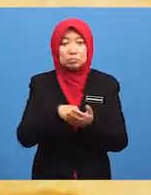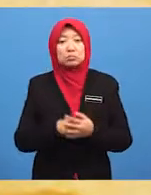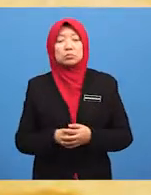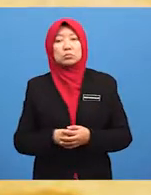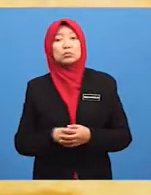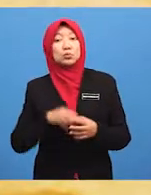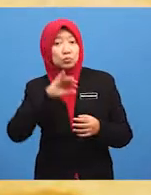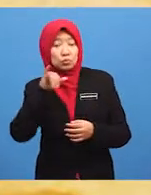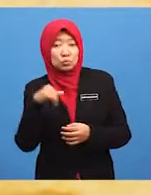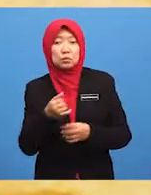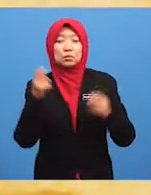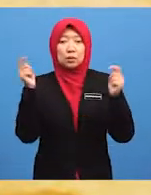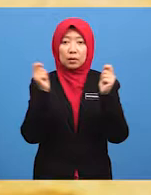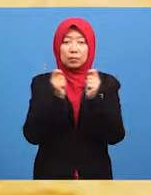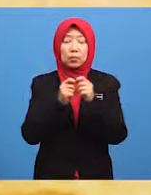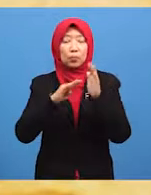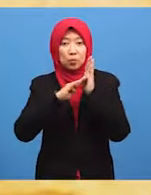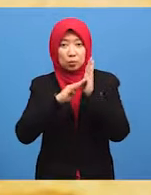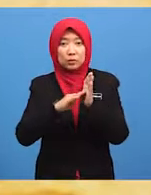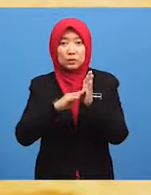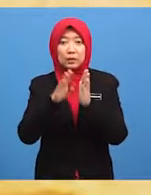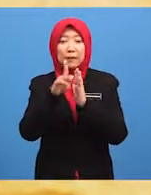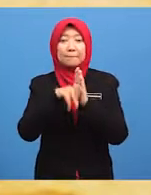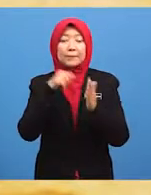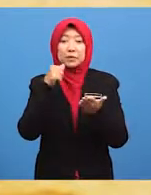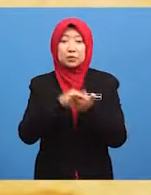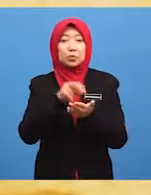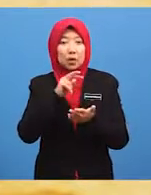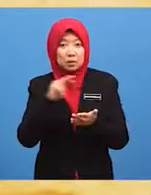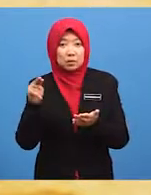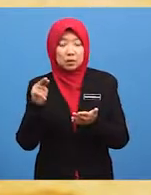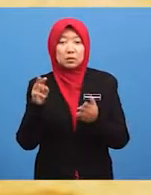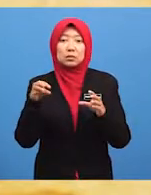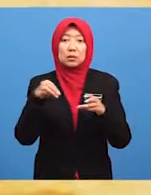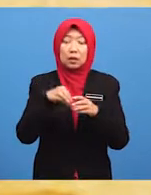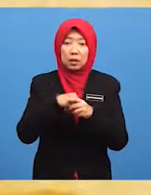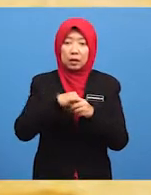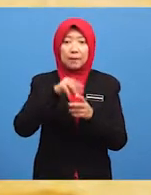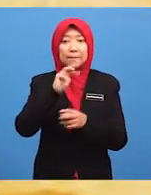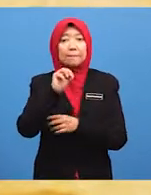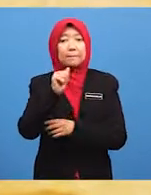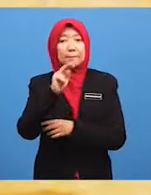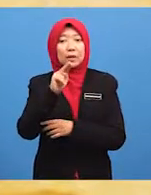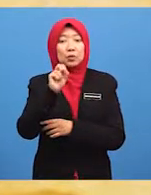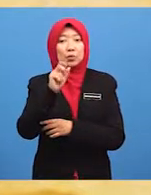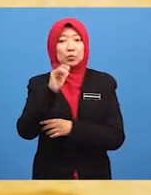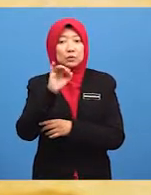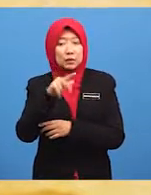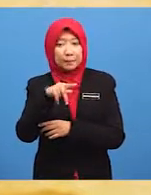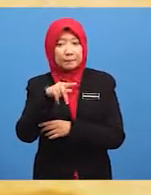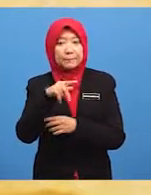juga turut ditemukan bukti persuratan Champa dalam bentuk manuskrip sejak abad